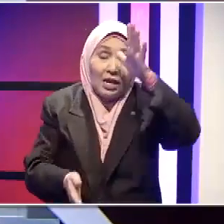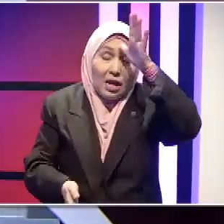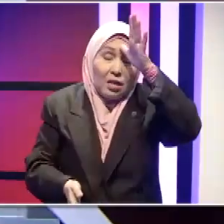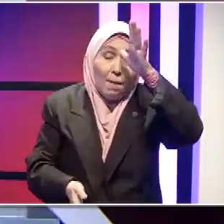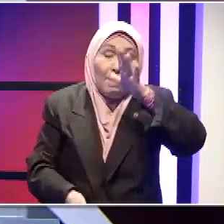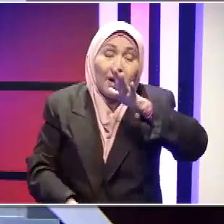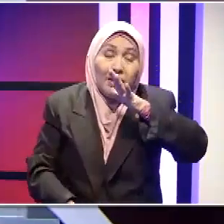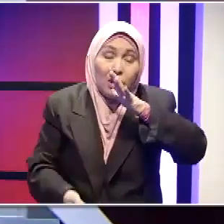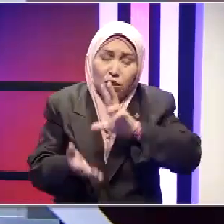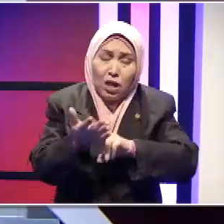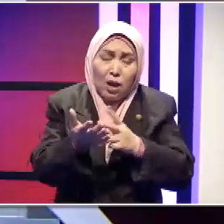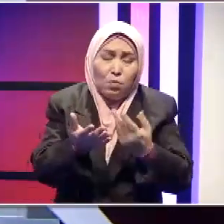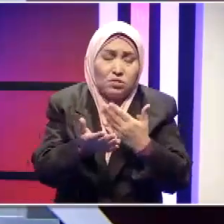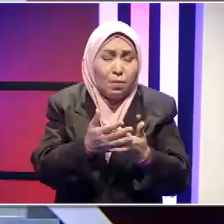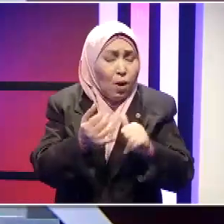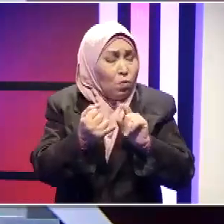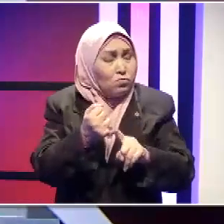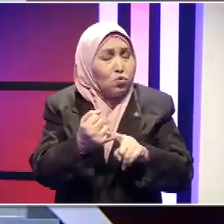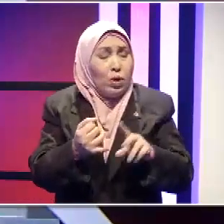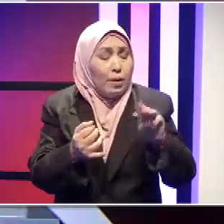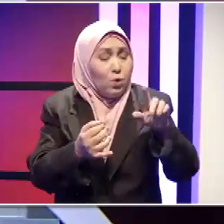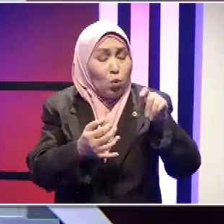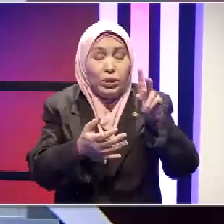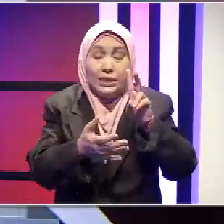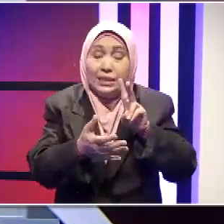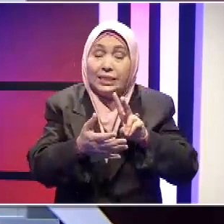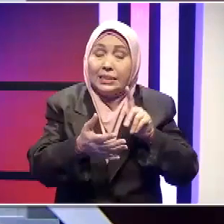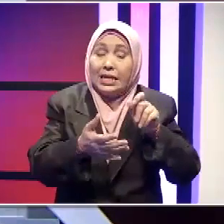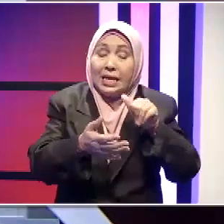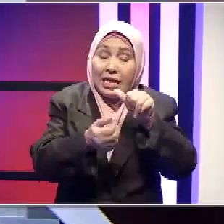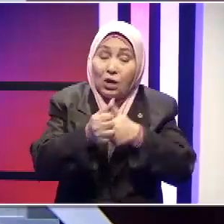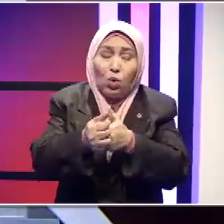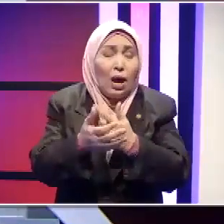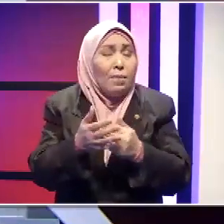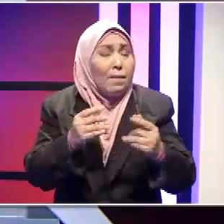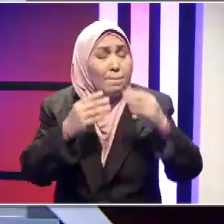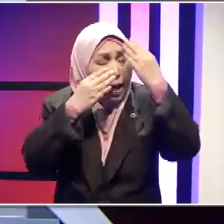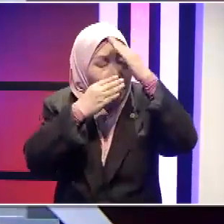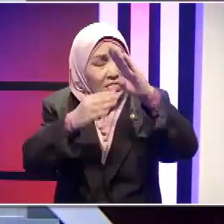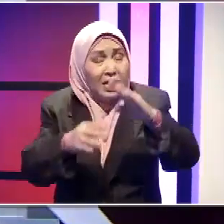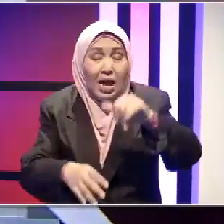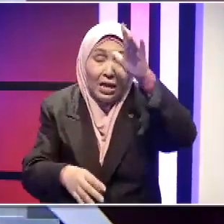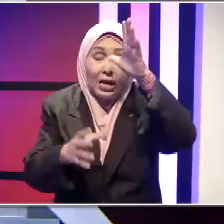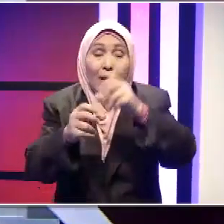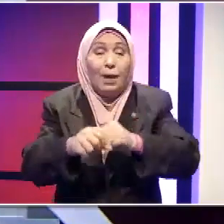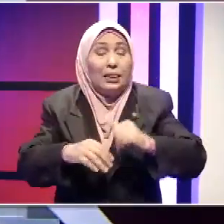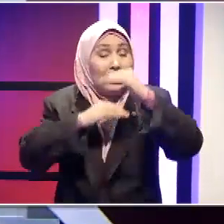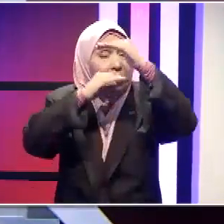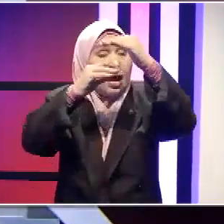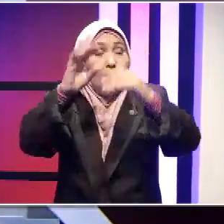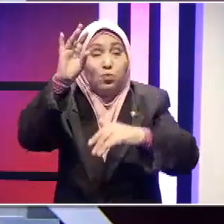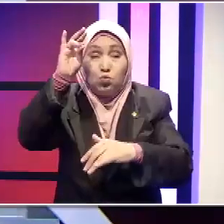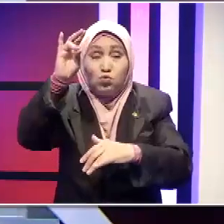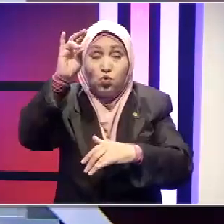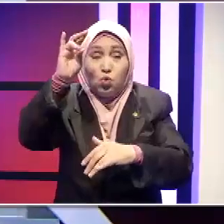sih monyet tadabbur sampai ke ujung Michael rantai ngebet jadi Apakah balasannya si ayah dapat yang tahap 7 yang